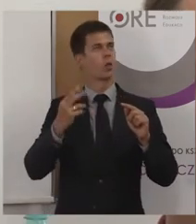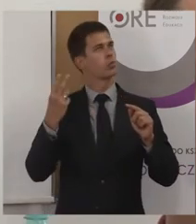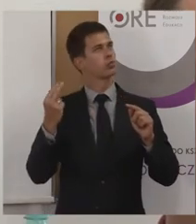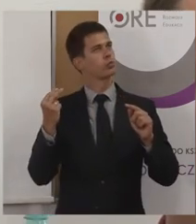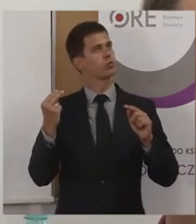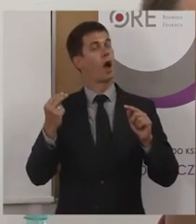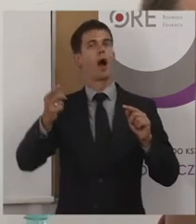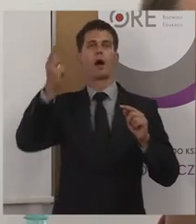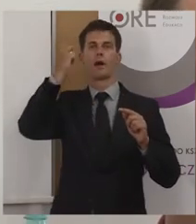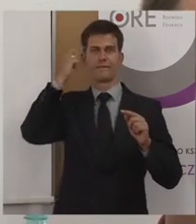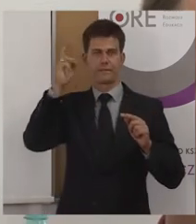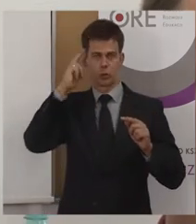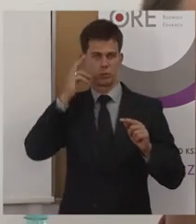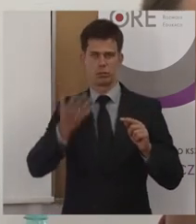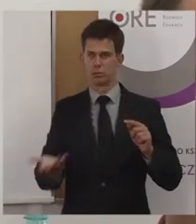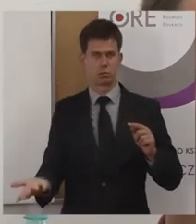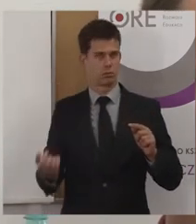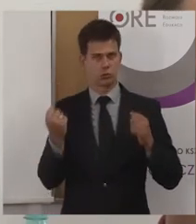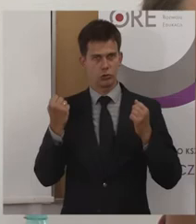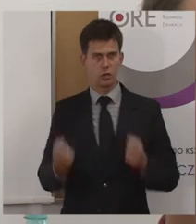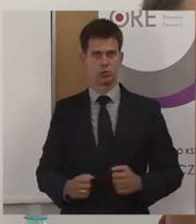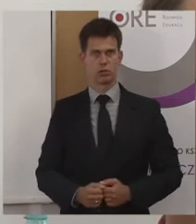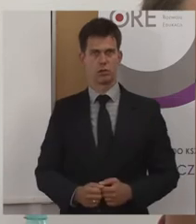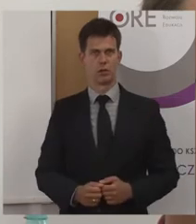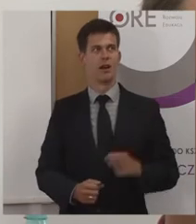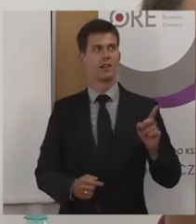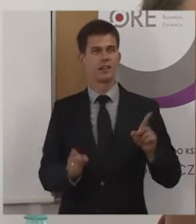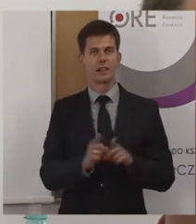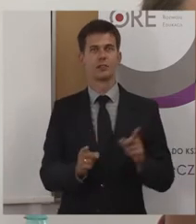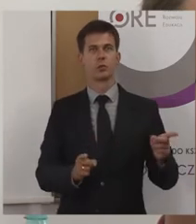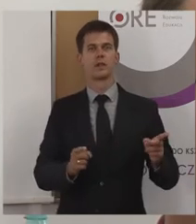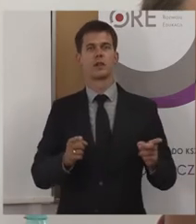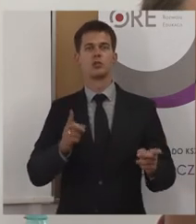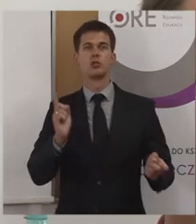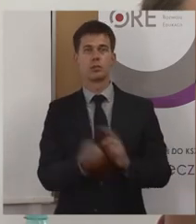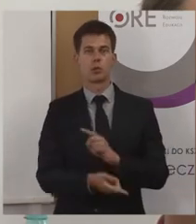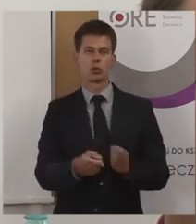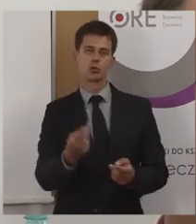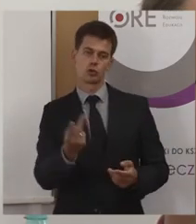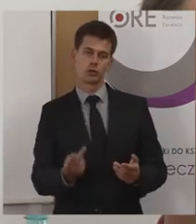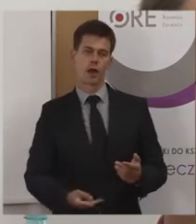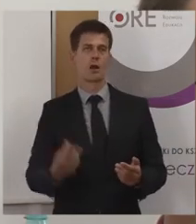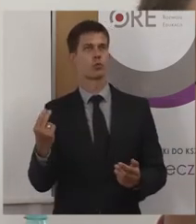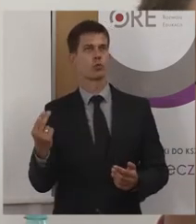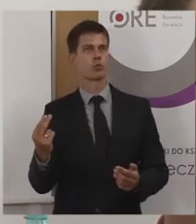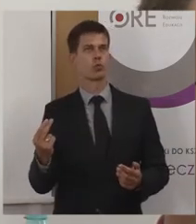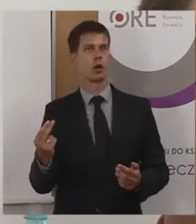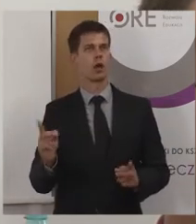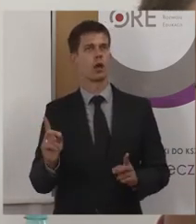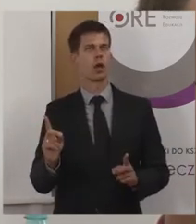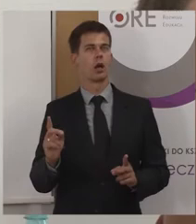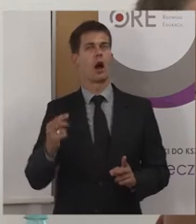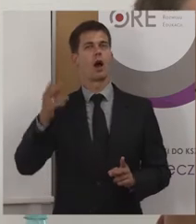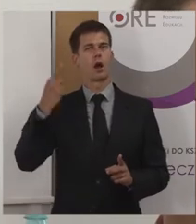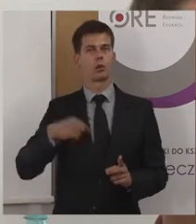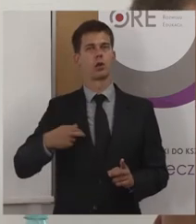Przecież czytanie Braille'em polega na tym, że ja dostosowuję tempo czytania do rozumienia. Jeżeli czegoś nie rozumiem, zatrzymuję ten paluszek na